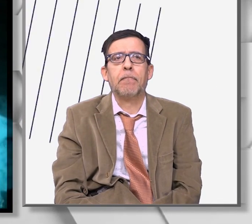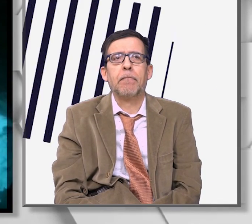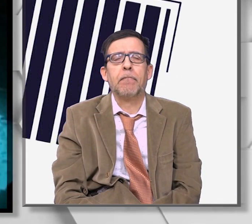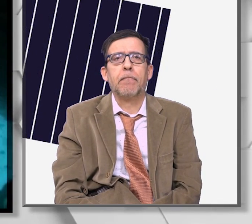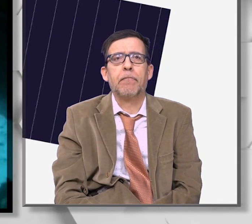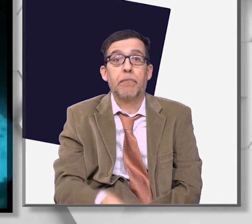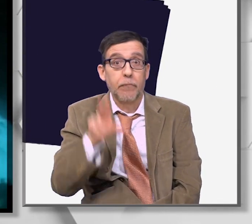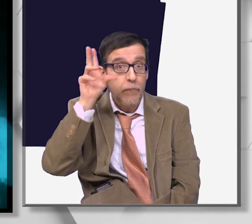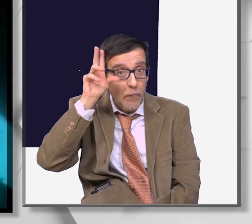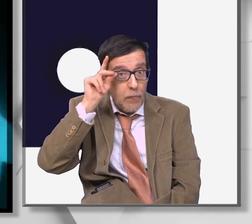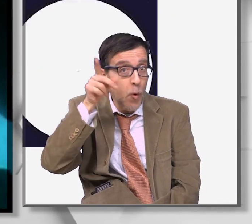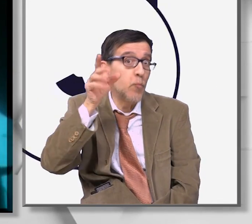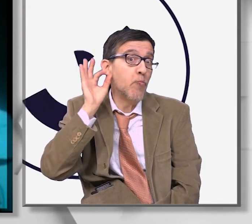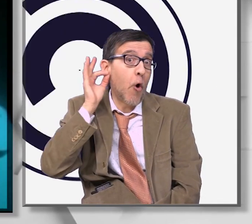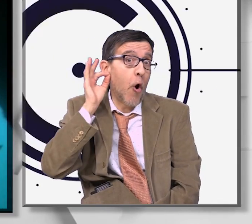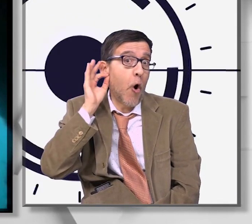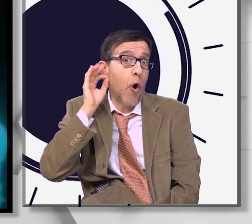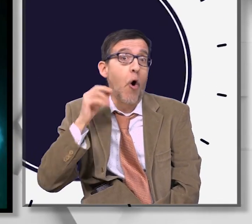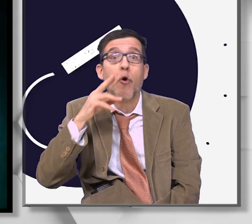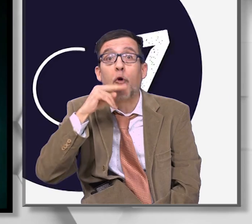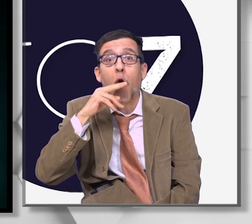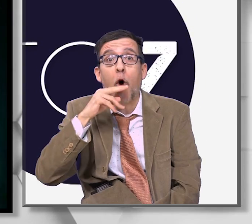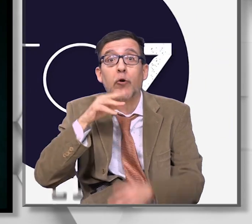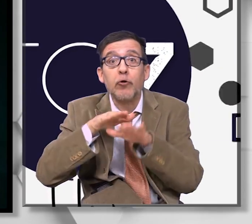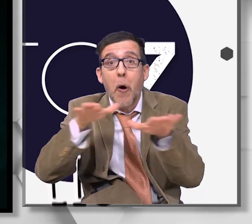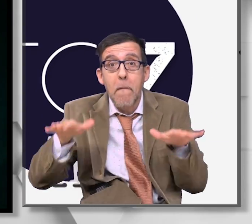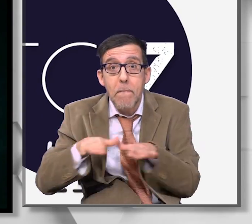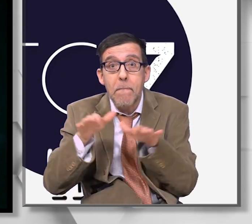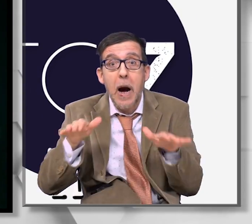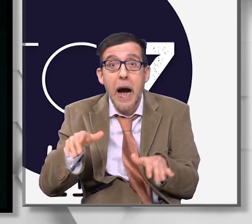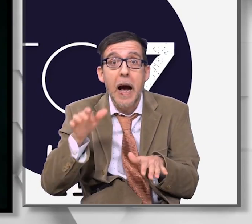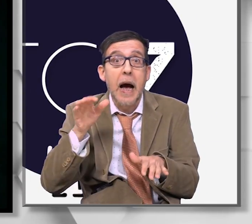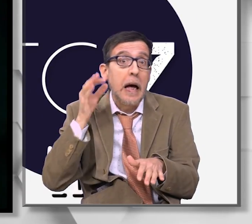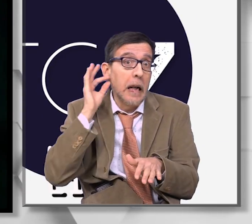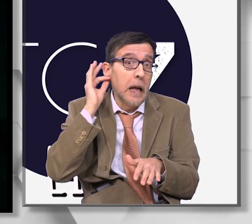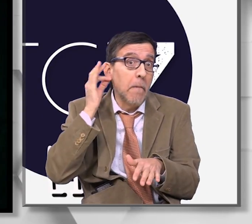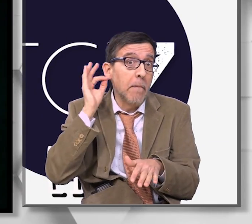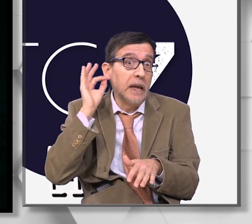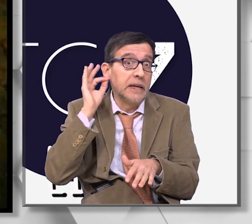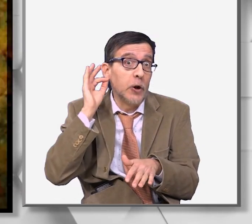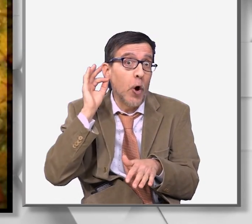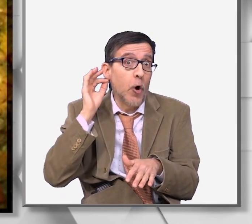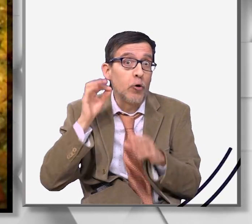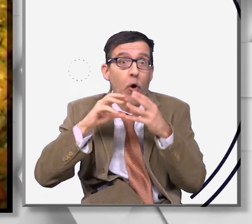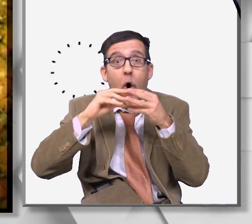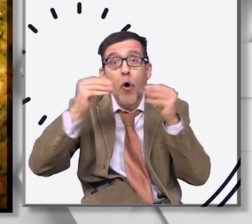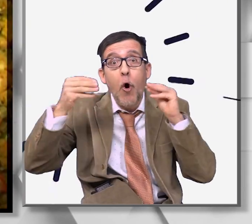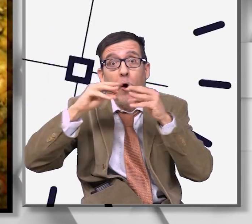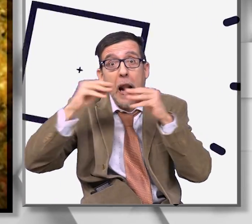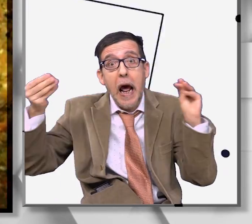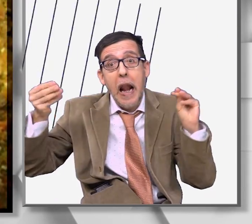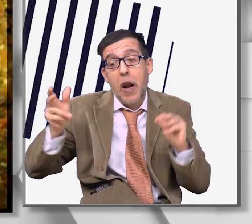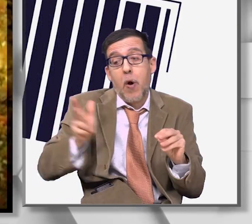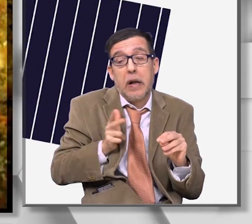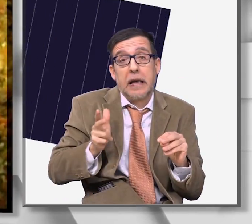conosciuto come ora dal mare uno dei tesori più preziosi dei fondali del mediterraneo il corallo rappresenta per l'isola una vera ricchezza